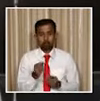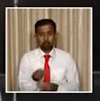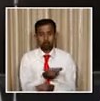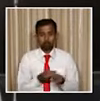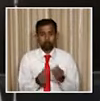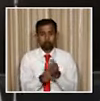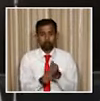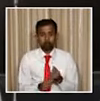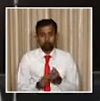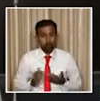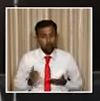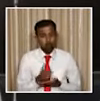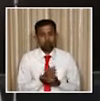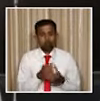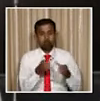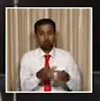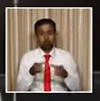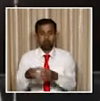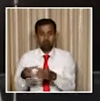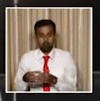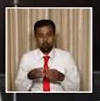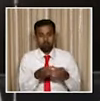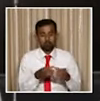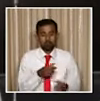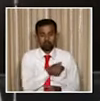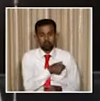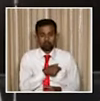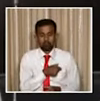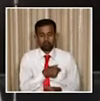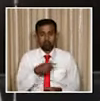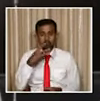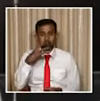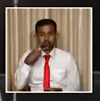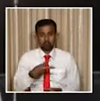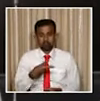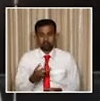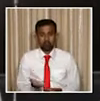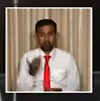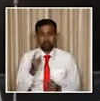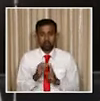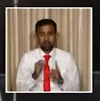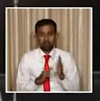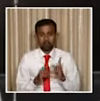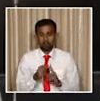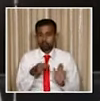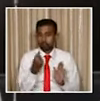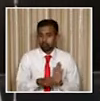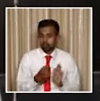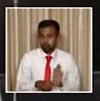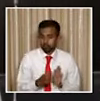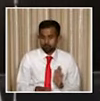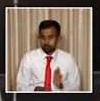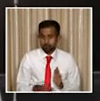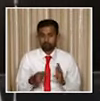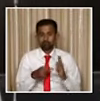பிரதிநிதித்துவப்படுத்துகின்ற எல்லா கட்சிகளுடைய தலைவர்களும் 2/3 பெரும்பான்மை பாராளுமன்ற உறுப்பினர்கள் கையொப்பமிட்டு ஐநா சபைக்கு இந்த கடிதத்தை